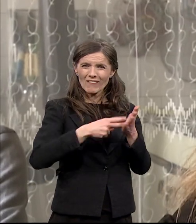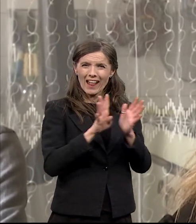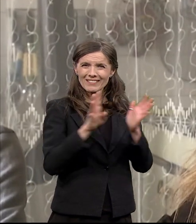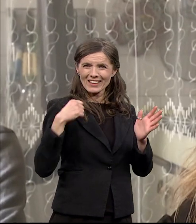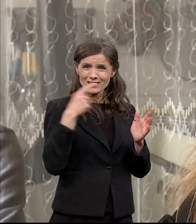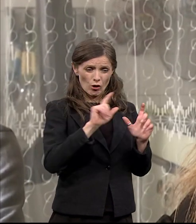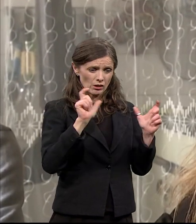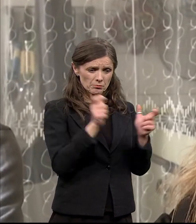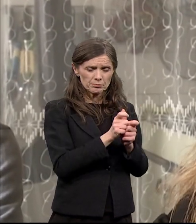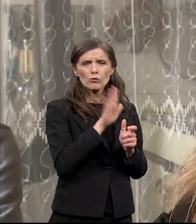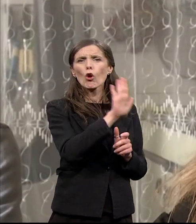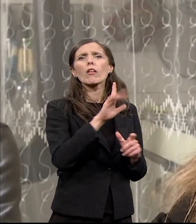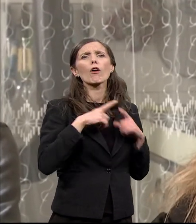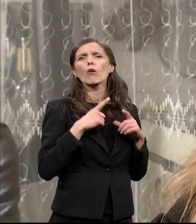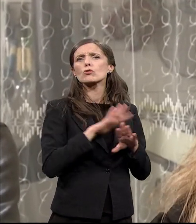njegov život stao.